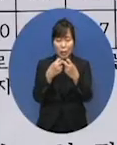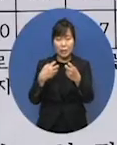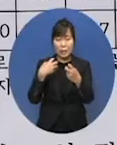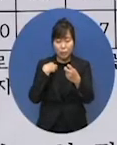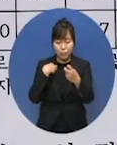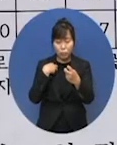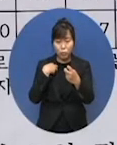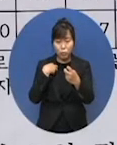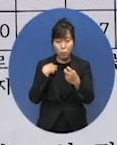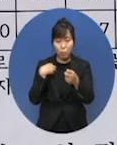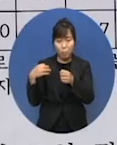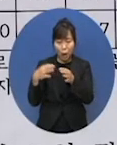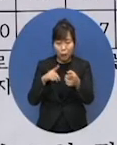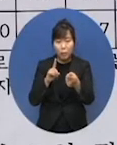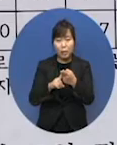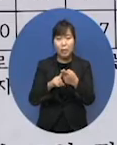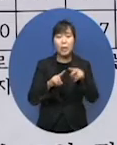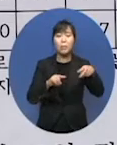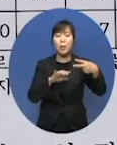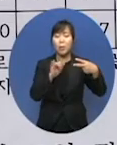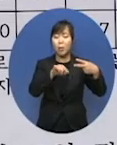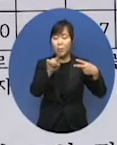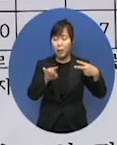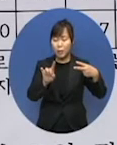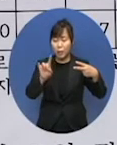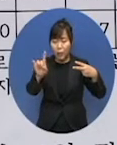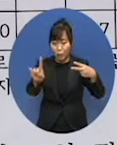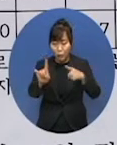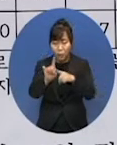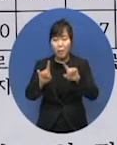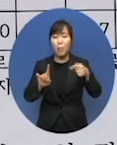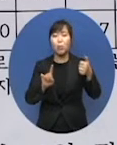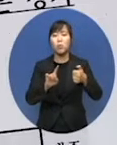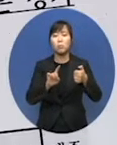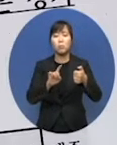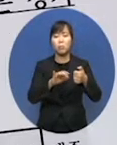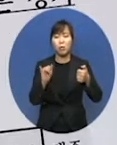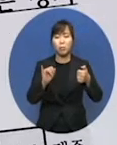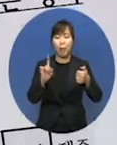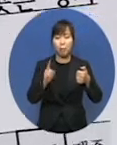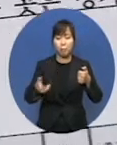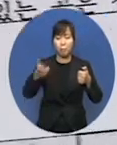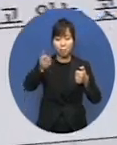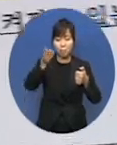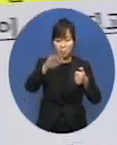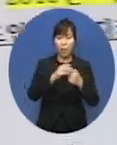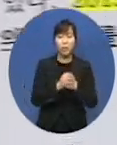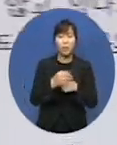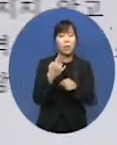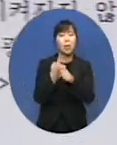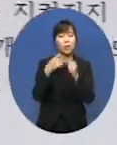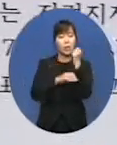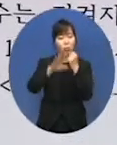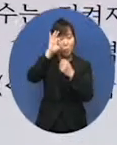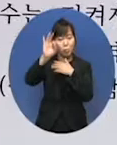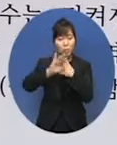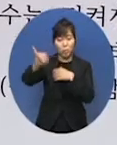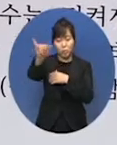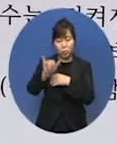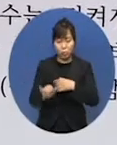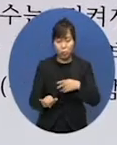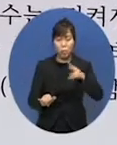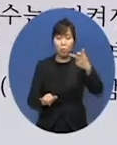도입해 수가 200명 당 한 대에서 150 명당 한 대로 세경 됐으나 지난 해 기준 전국